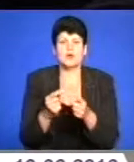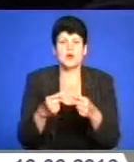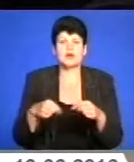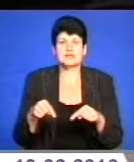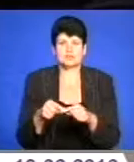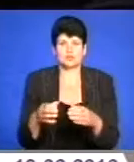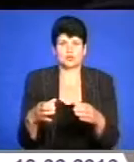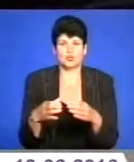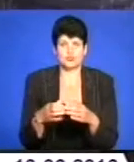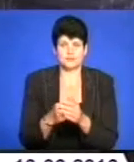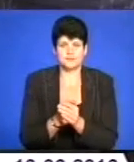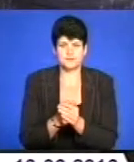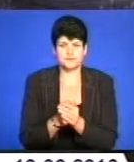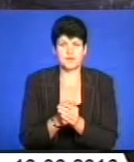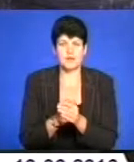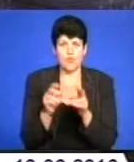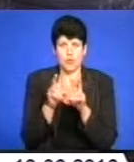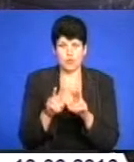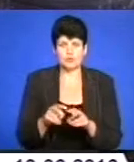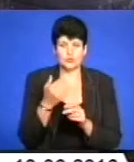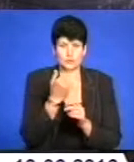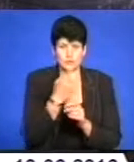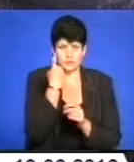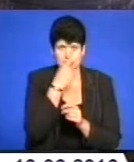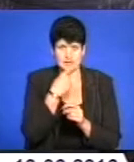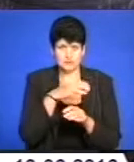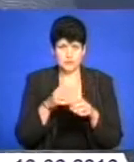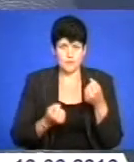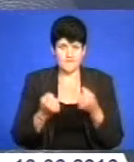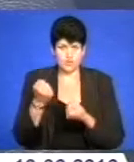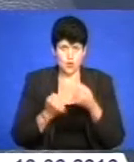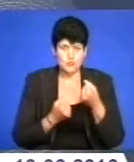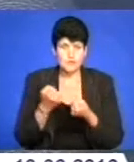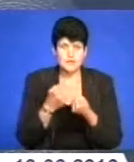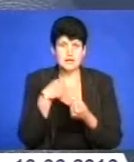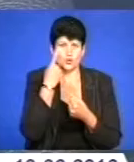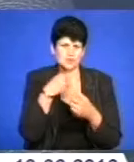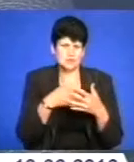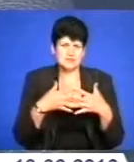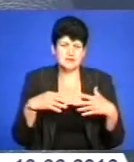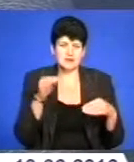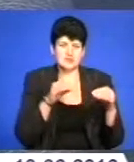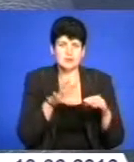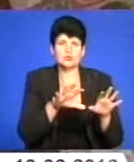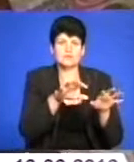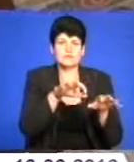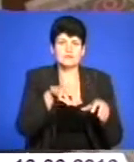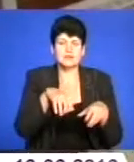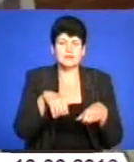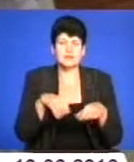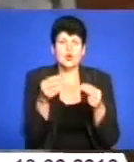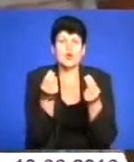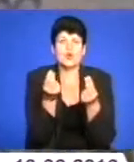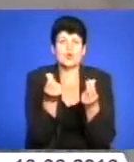групи. В ході огляду його власного автомобіля і особистих речей були вилучені